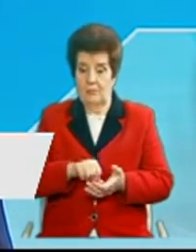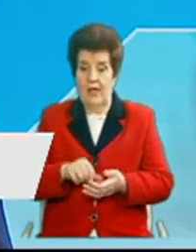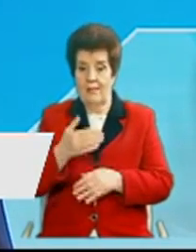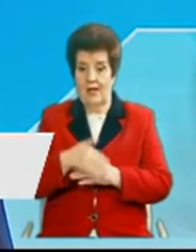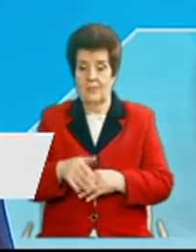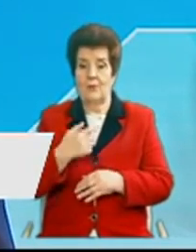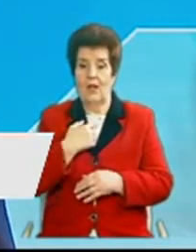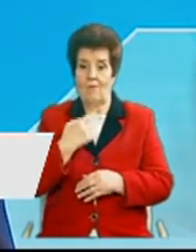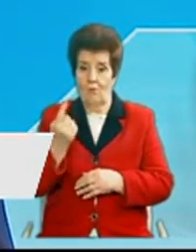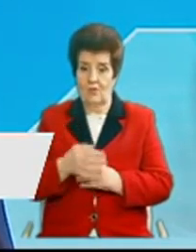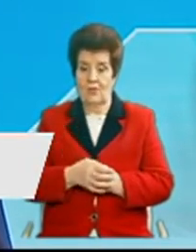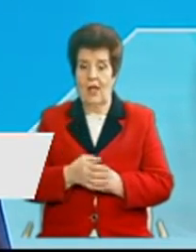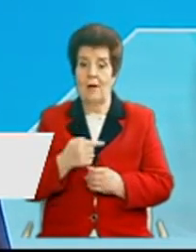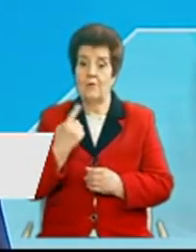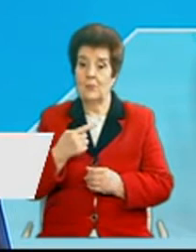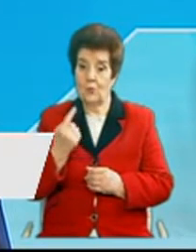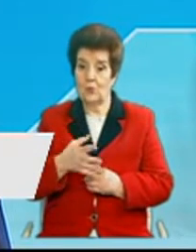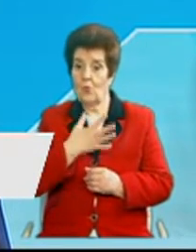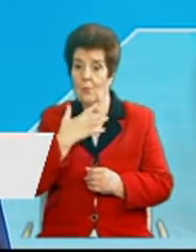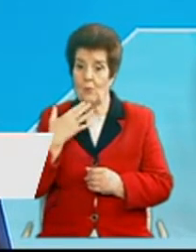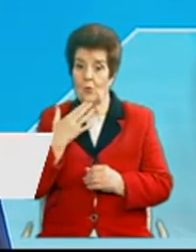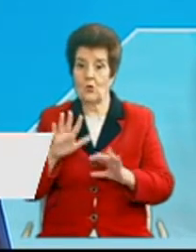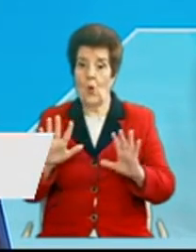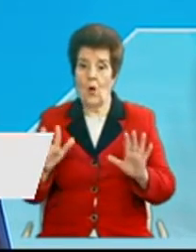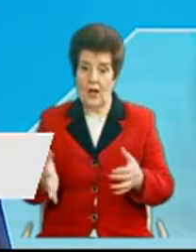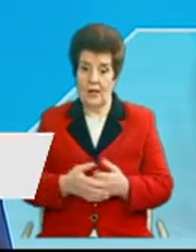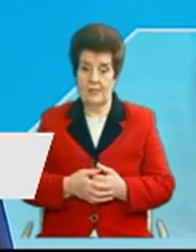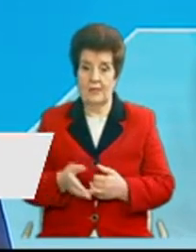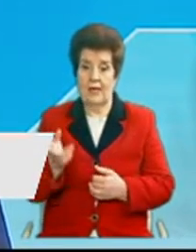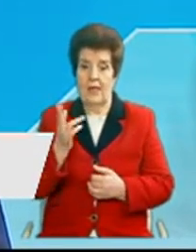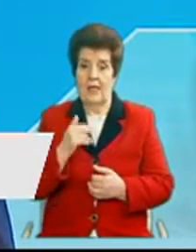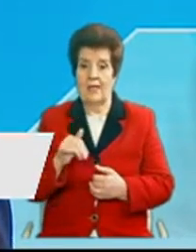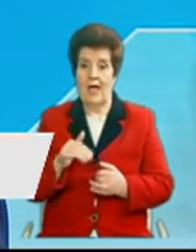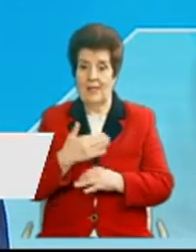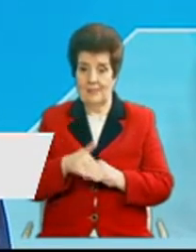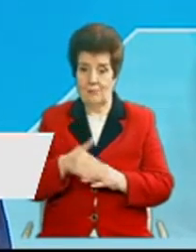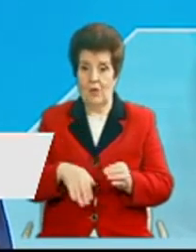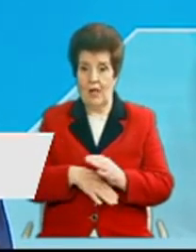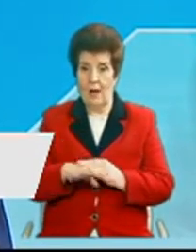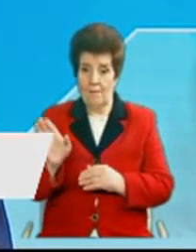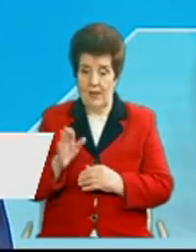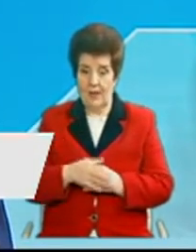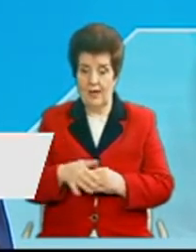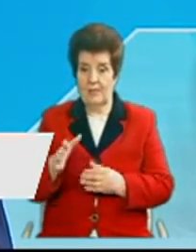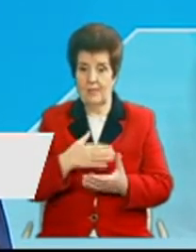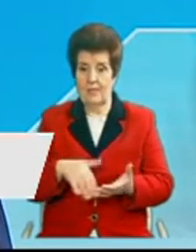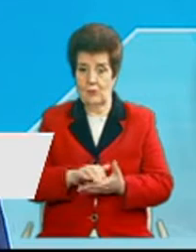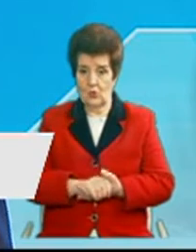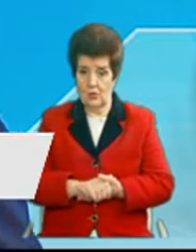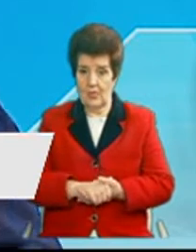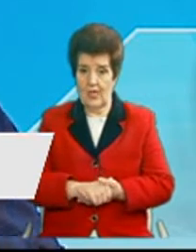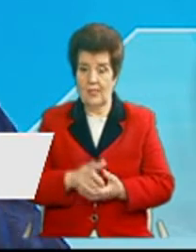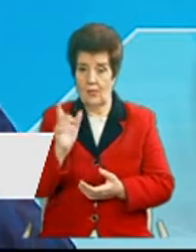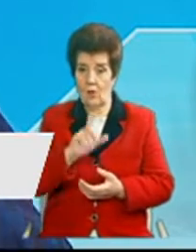fiindcă am spus-o cu mai multe ocazii când diaspora a plecat spuma societății. Sunt oameni